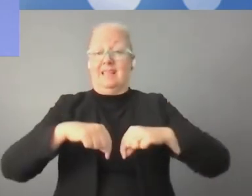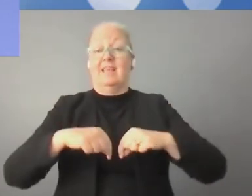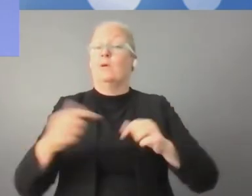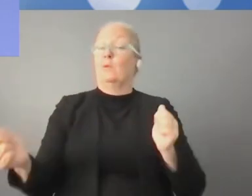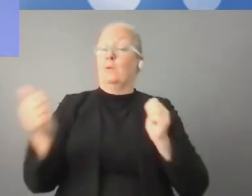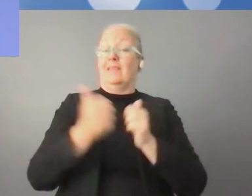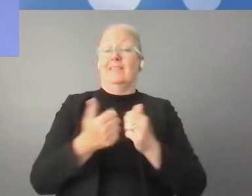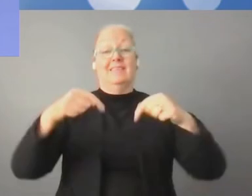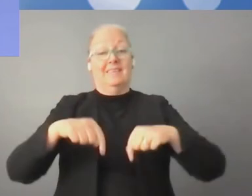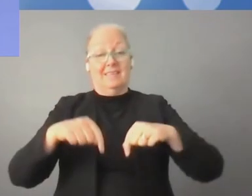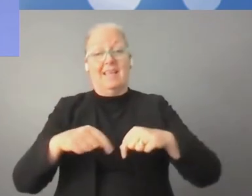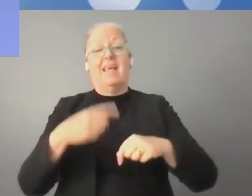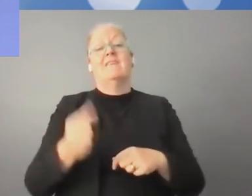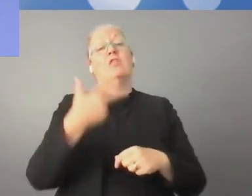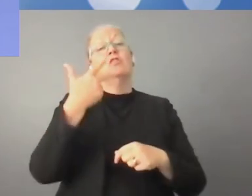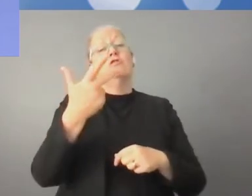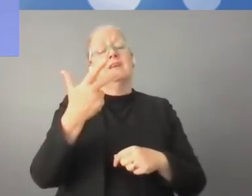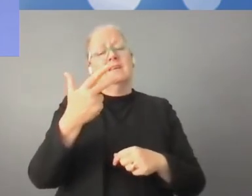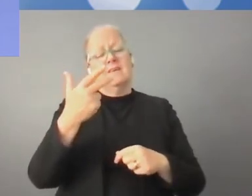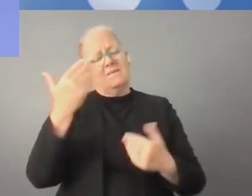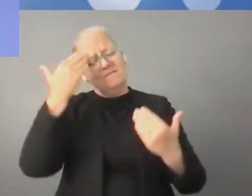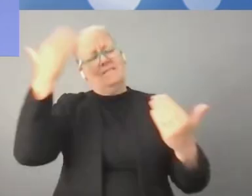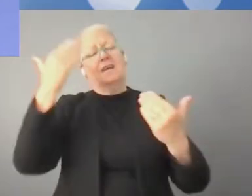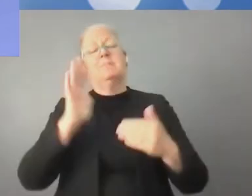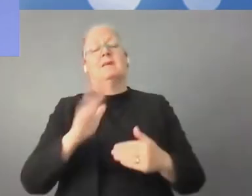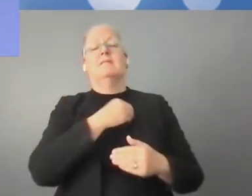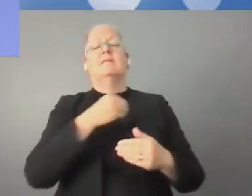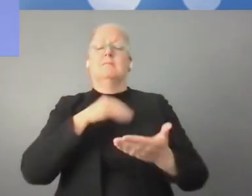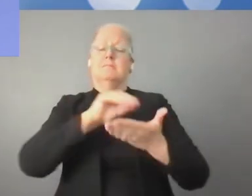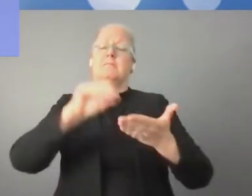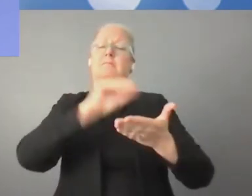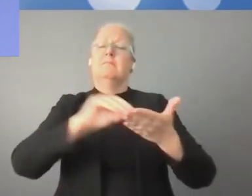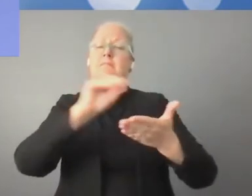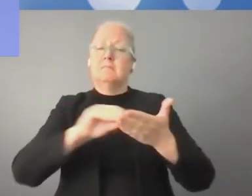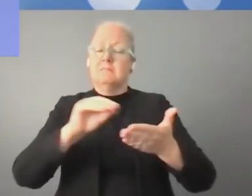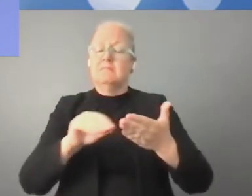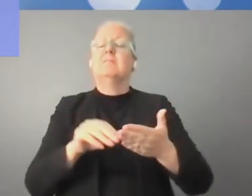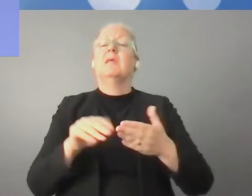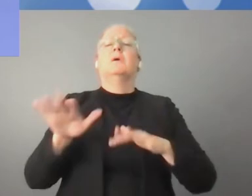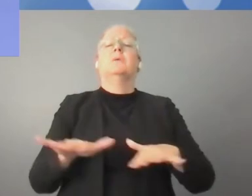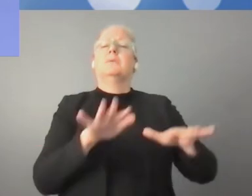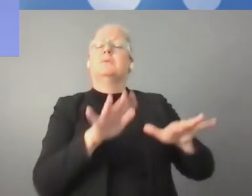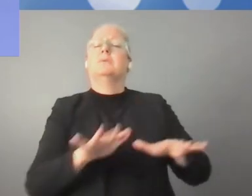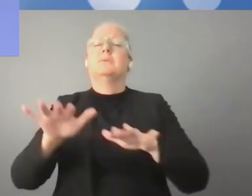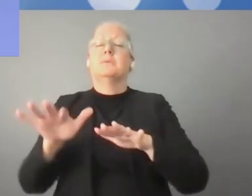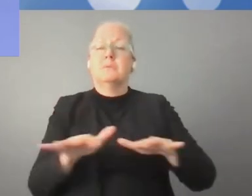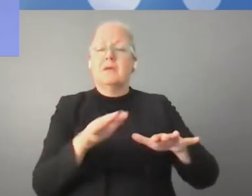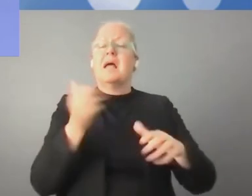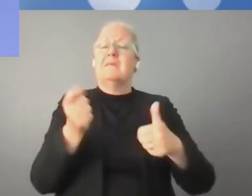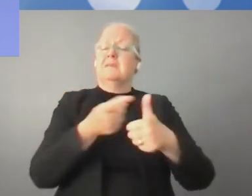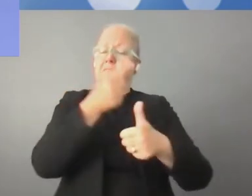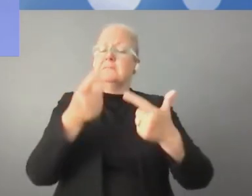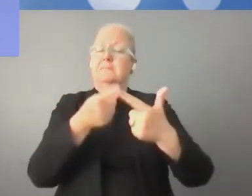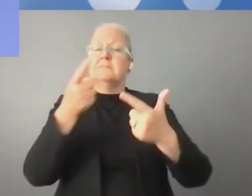بإعطاء جائزة جديدة معنا هو اليوم في كاتوفيتسا وسيعزف لنا ثلاثة